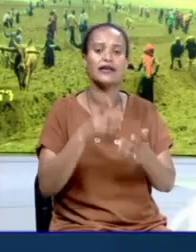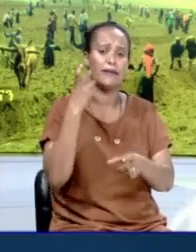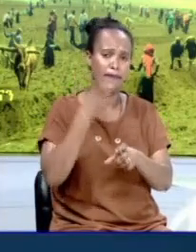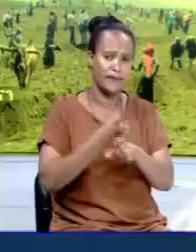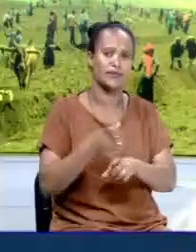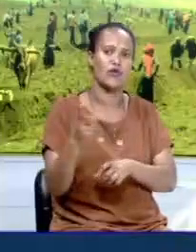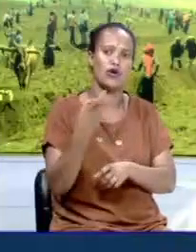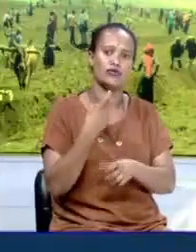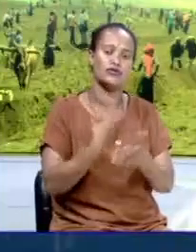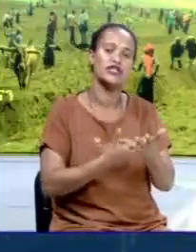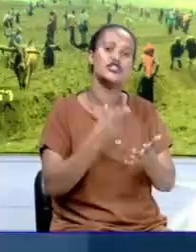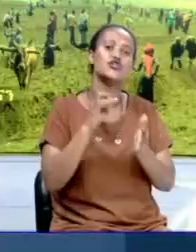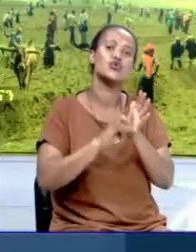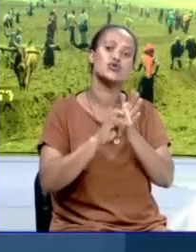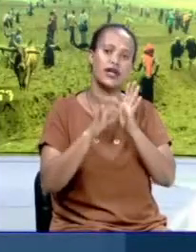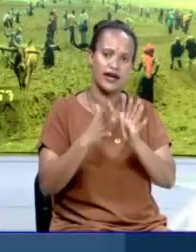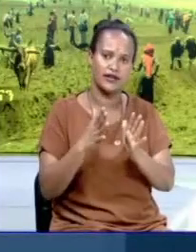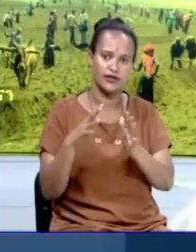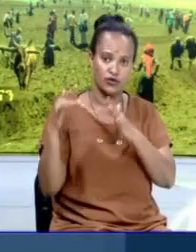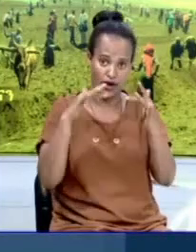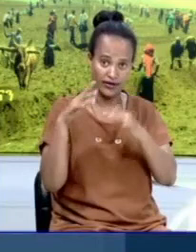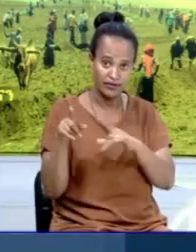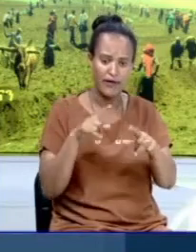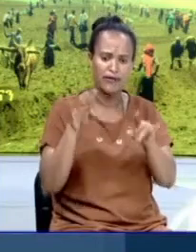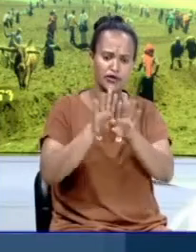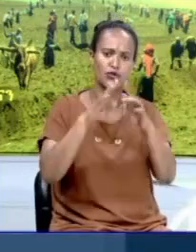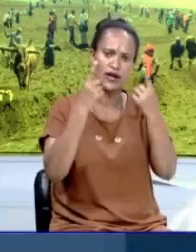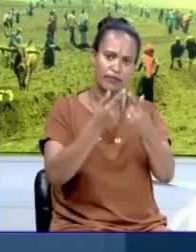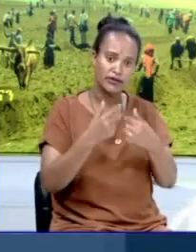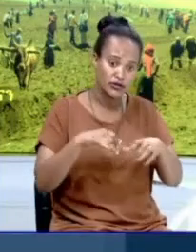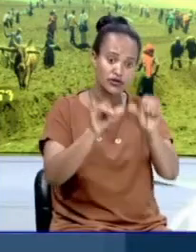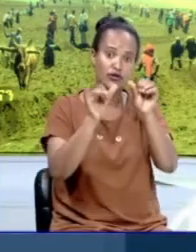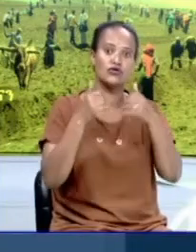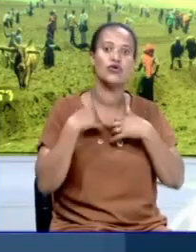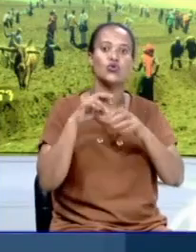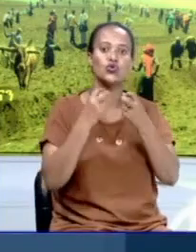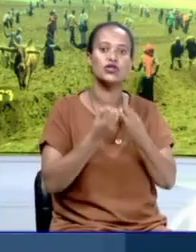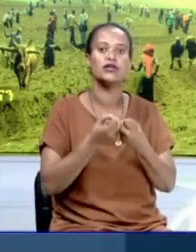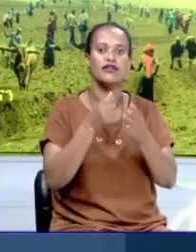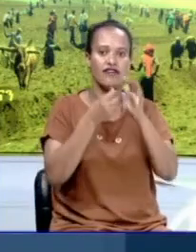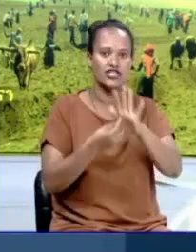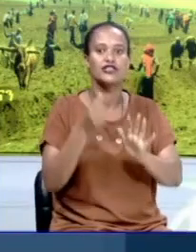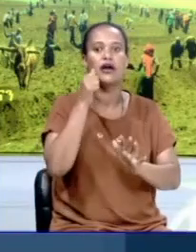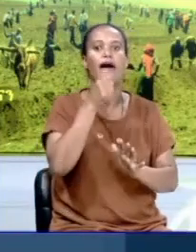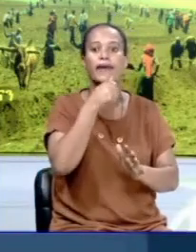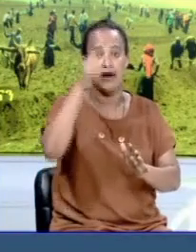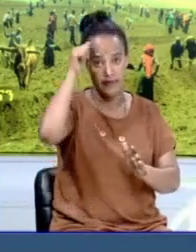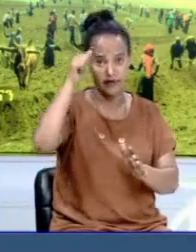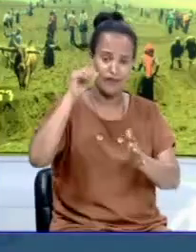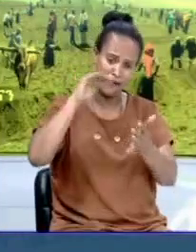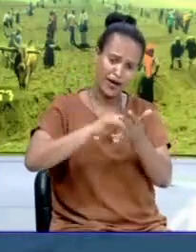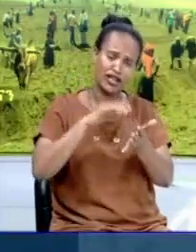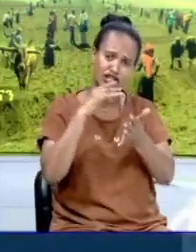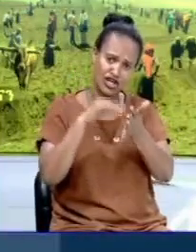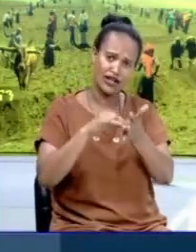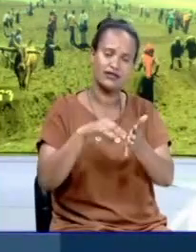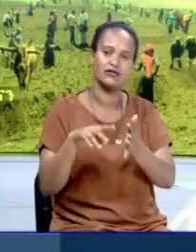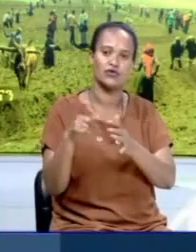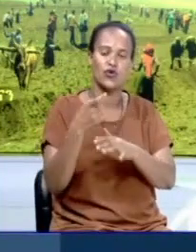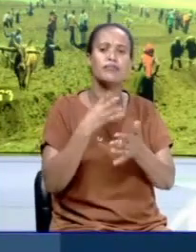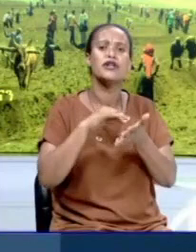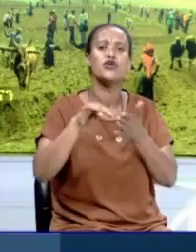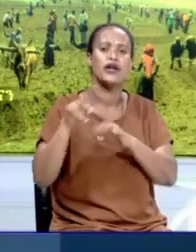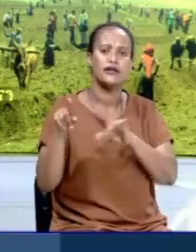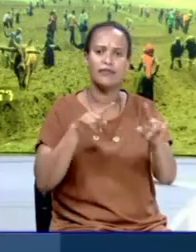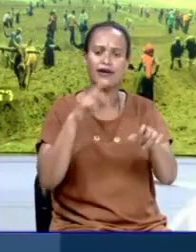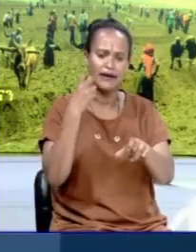ምዃኑ ነዚ ጀኖሳይዳዊ ኩነት ድማ ብዕፅዋን ክባን ዝቕፀለሉ ዘሎ ጉጅለ ፋሽቲ ኣብ ኣሕመድ ብኣማይታ ሸሓት ሂወት ክስእንን ሚልዮናት